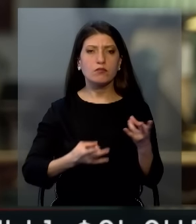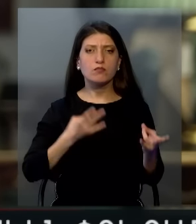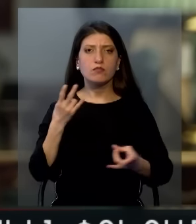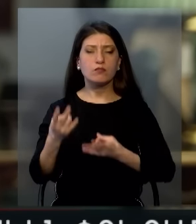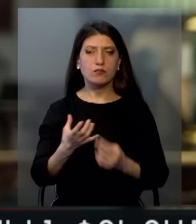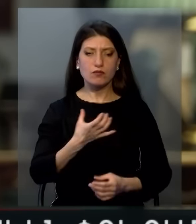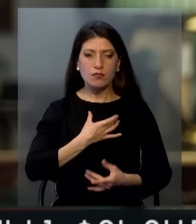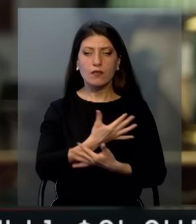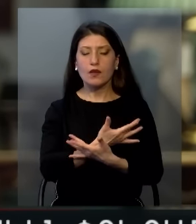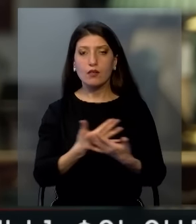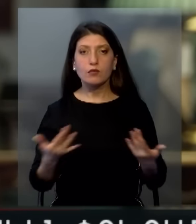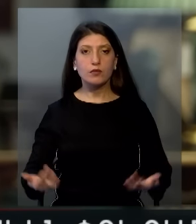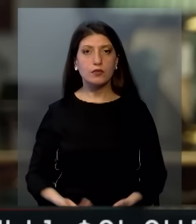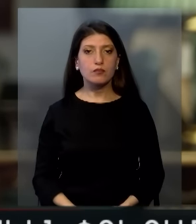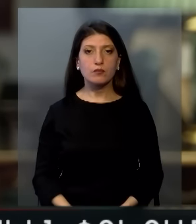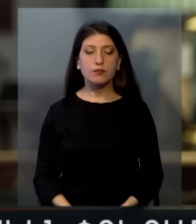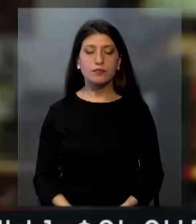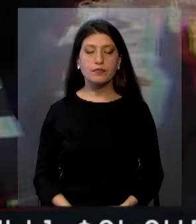պարգևների։